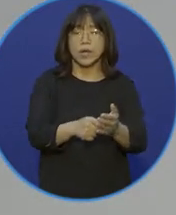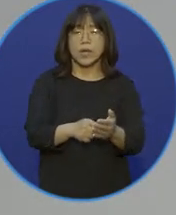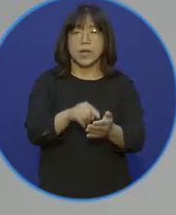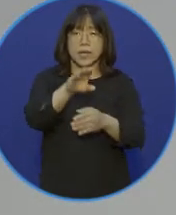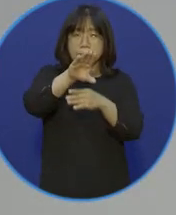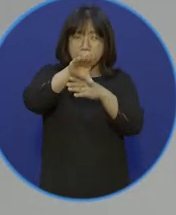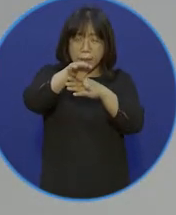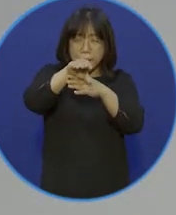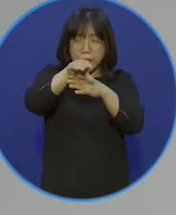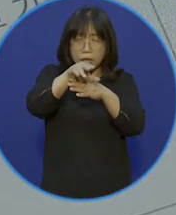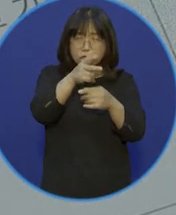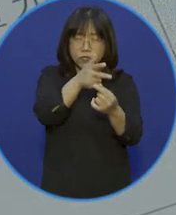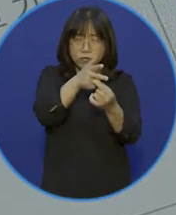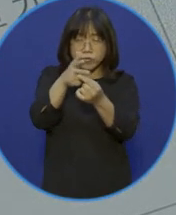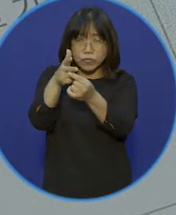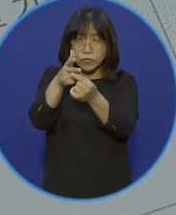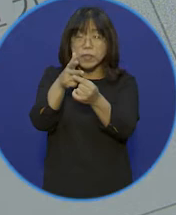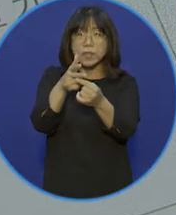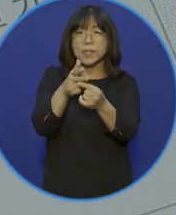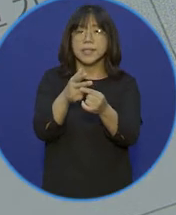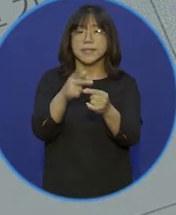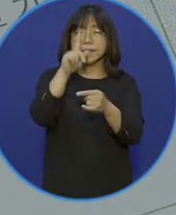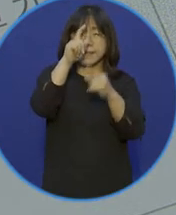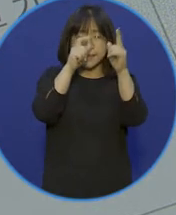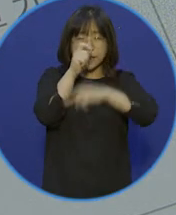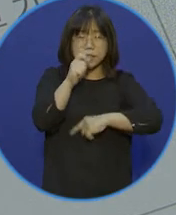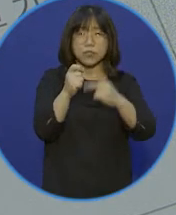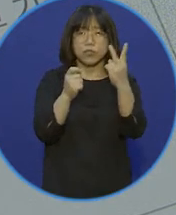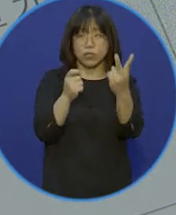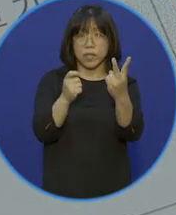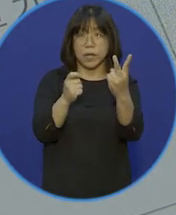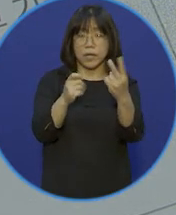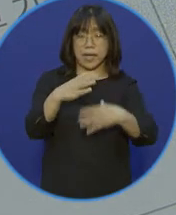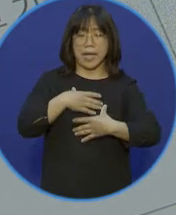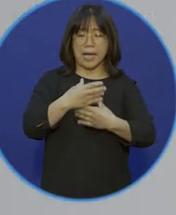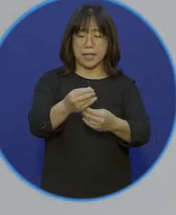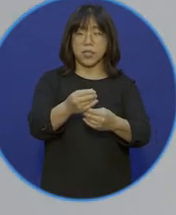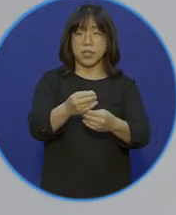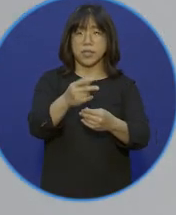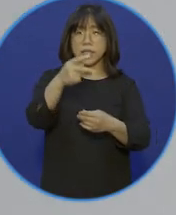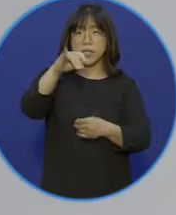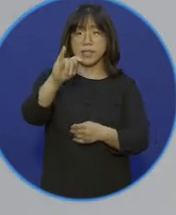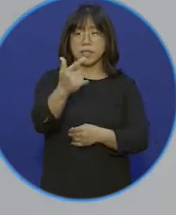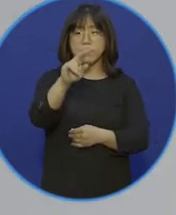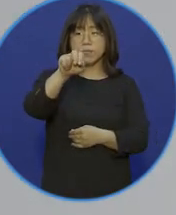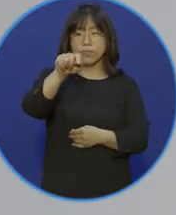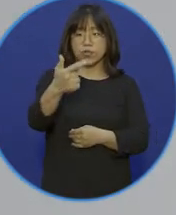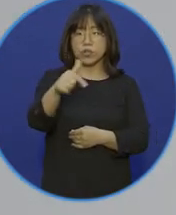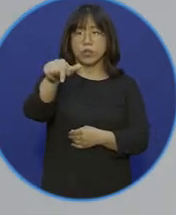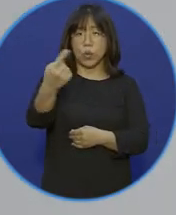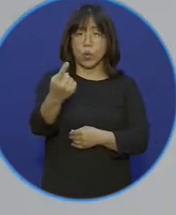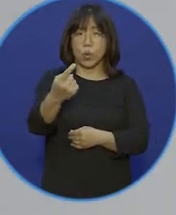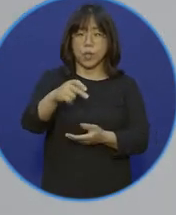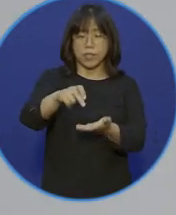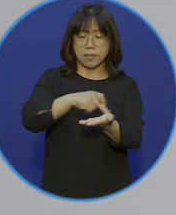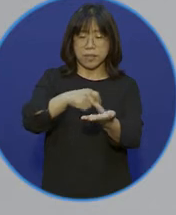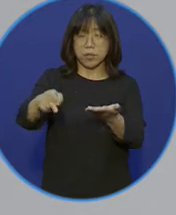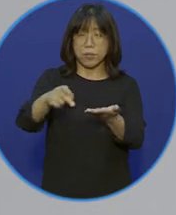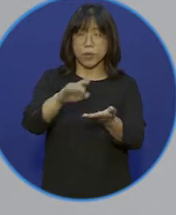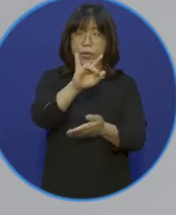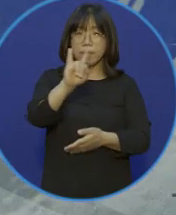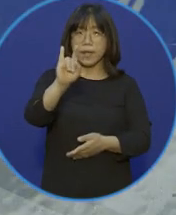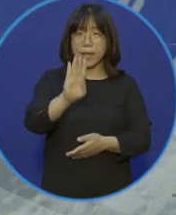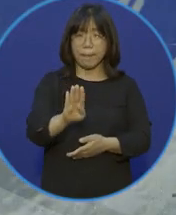촬영한 주정차 위반 차량의 사진 2장을 안전신문고 스마트폰 앱을 통해 신고하면 공무원의